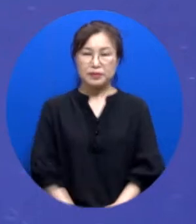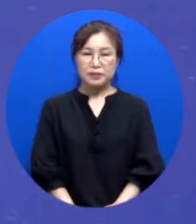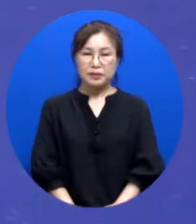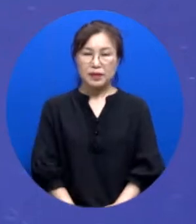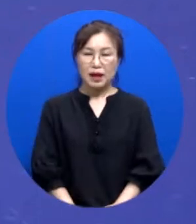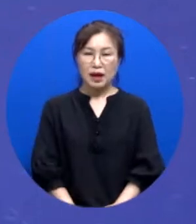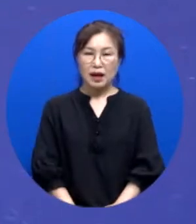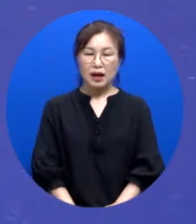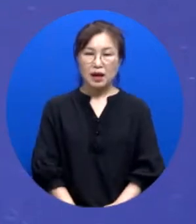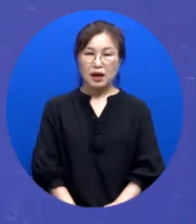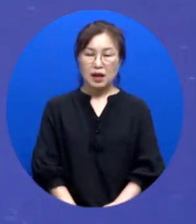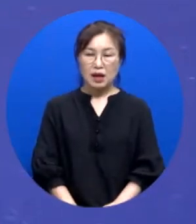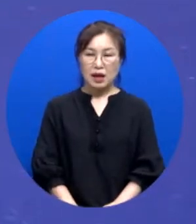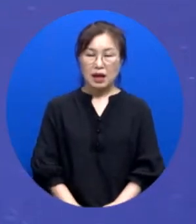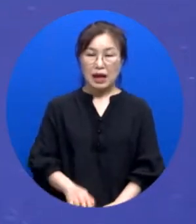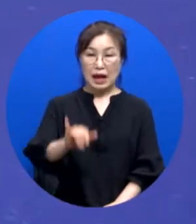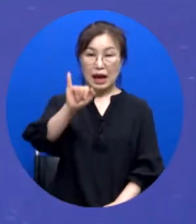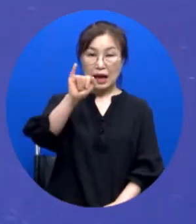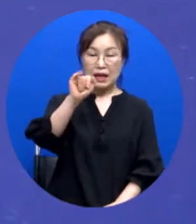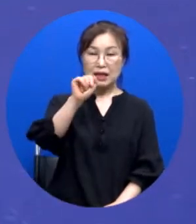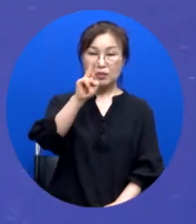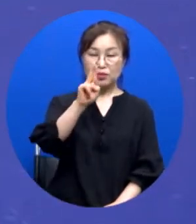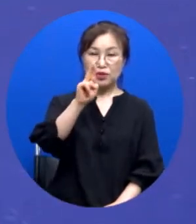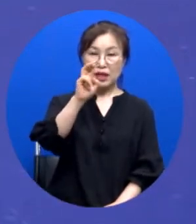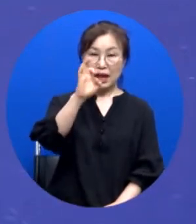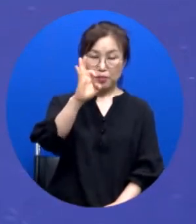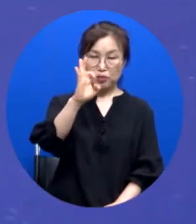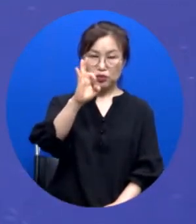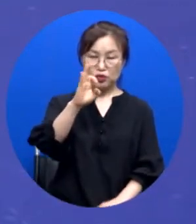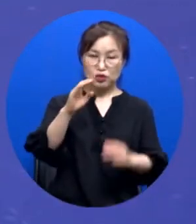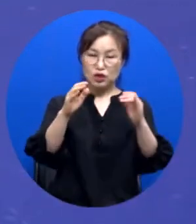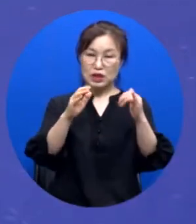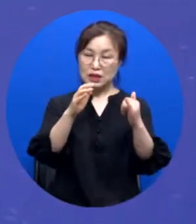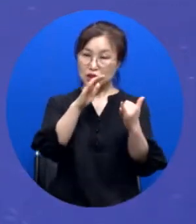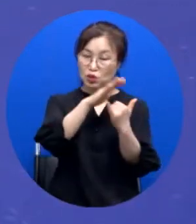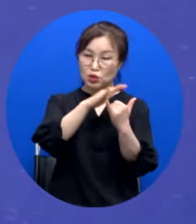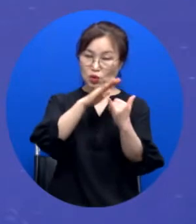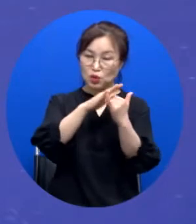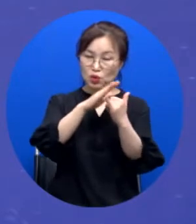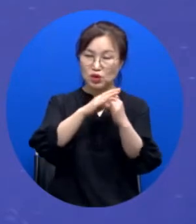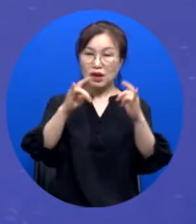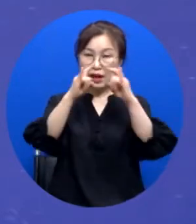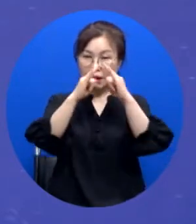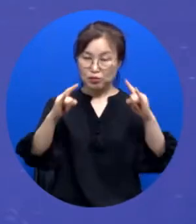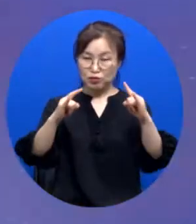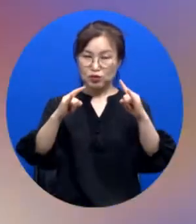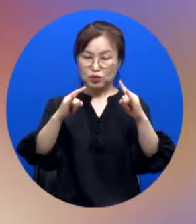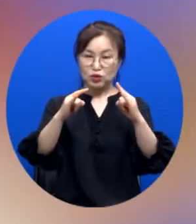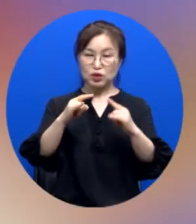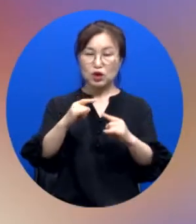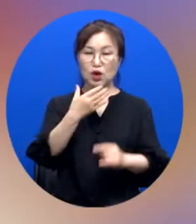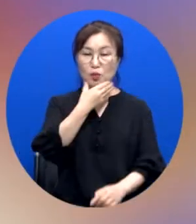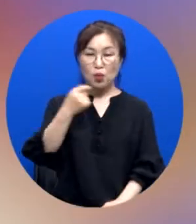한국 기독 학생의 ivf 가 청소년 캠프 복음 박 힘 덤을 개최합니다